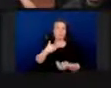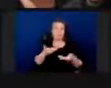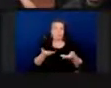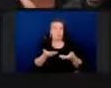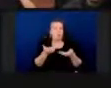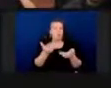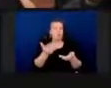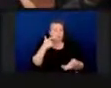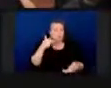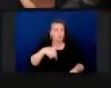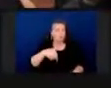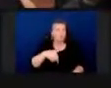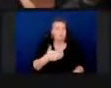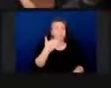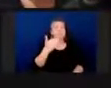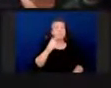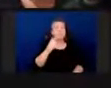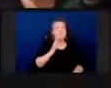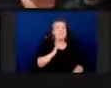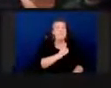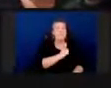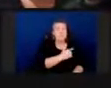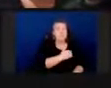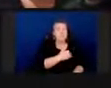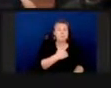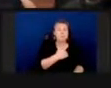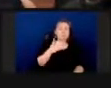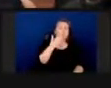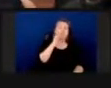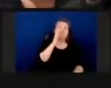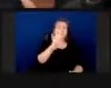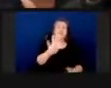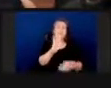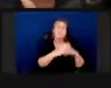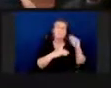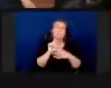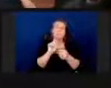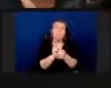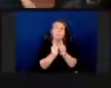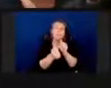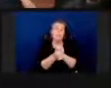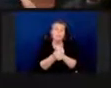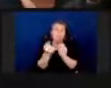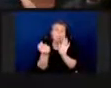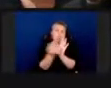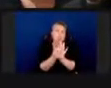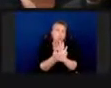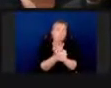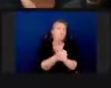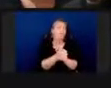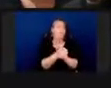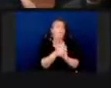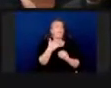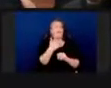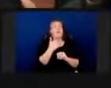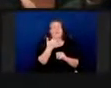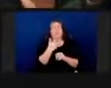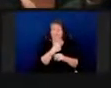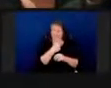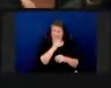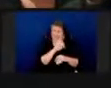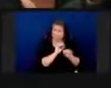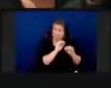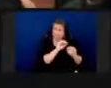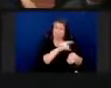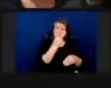na manufaa kutokana na program yetu ambayo. Asante sana kwa program hii. Tuna